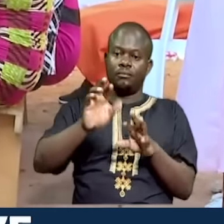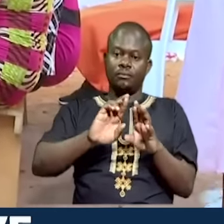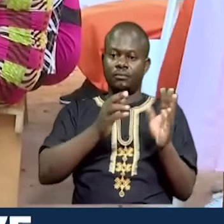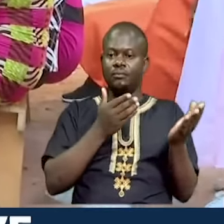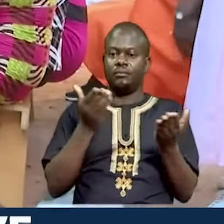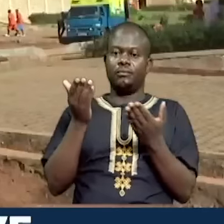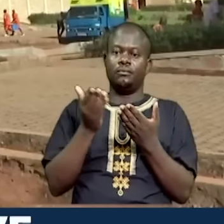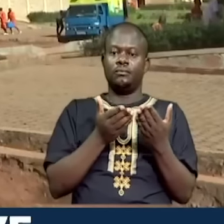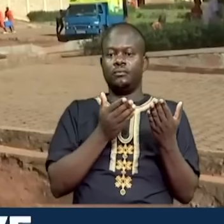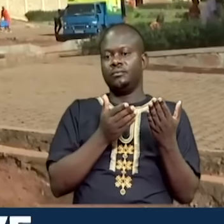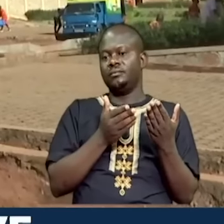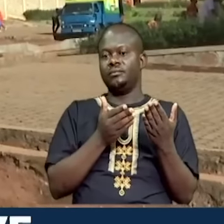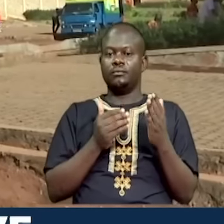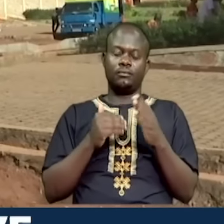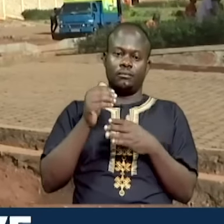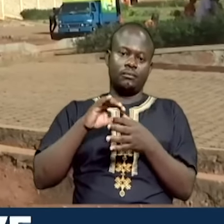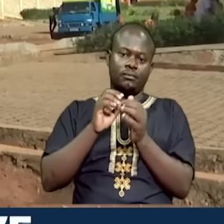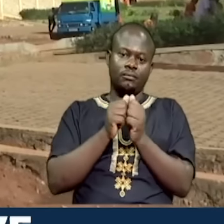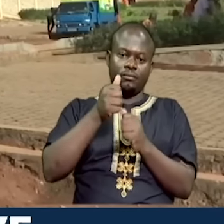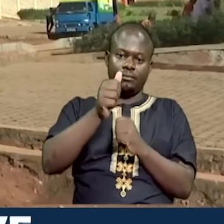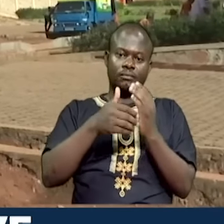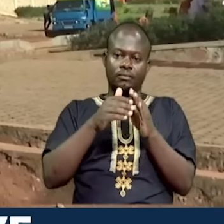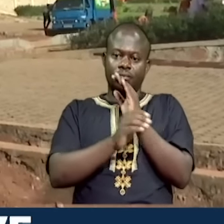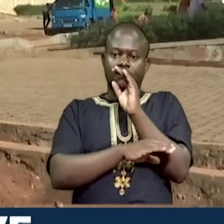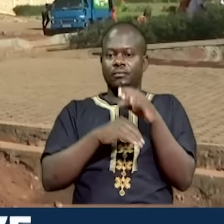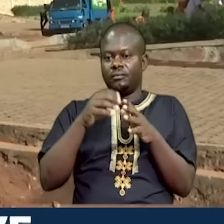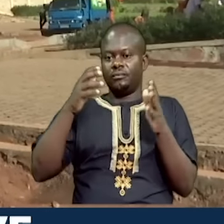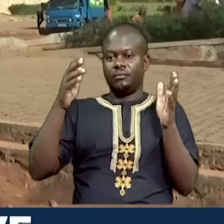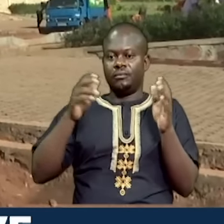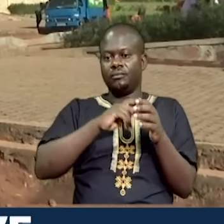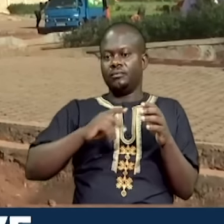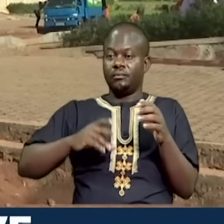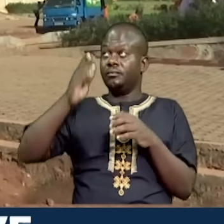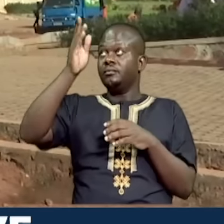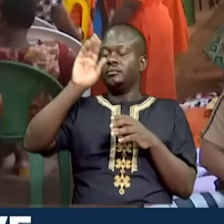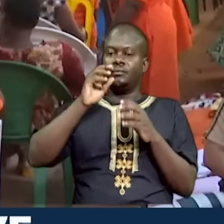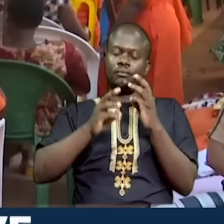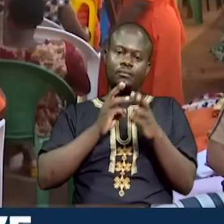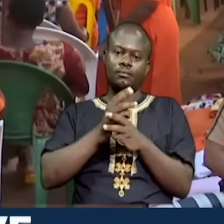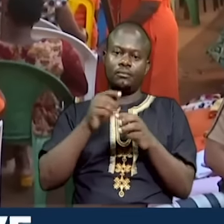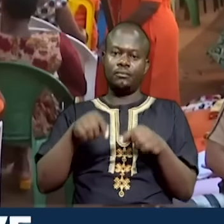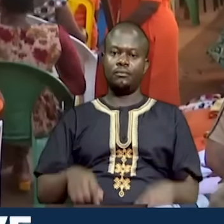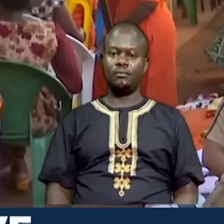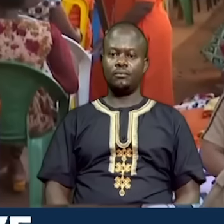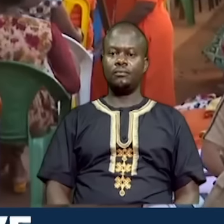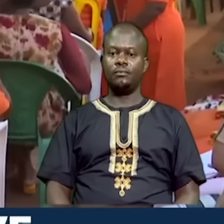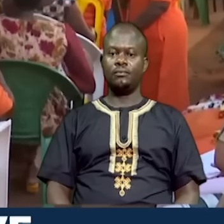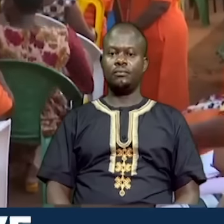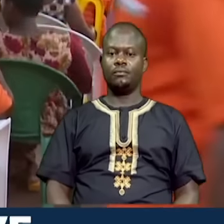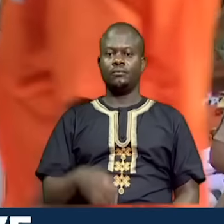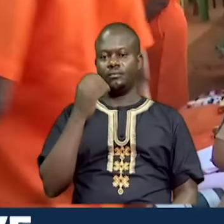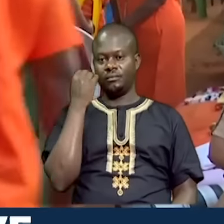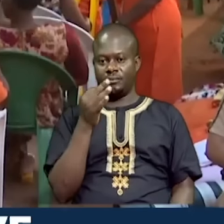kwakira abakirizwayo no gufatanya nabo kubaka igihugu ndetse no kwagura ubwami bw'Imana bakiri mu isi iyo abantu nk'aba